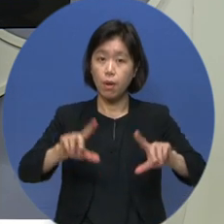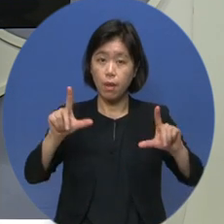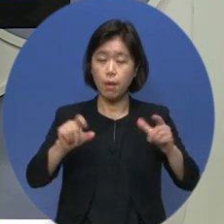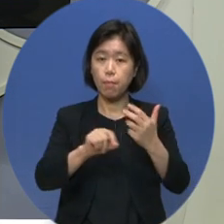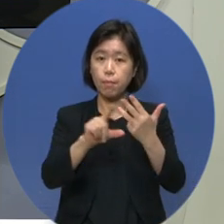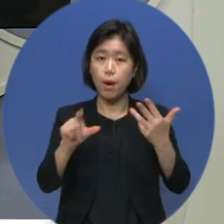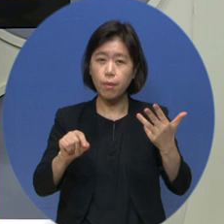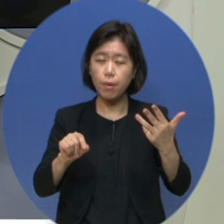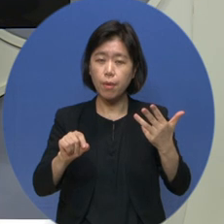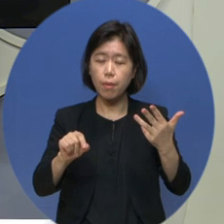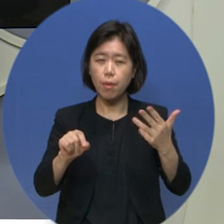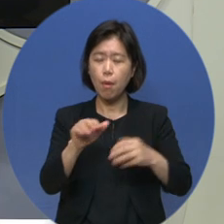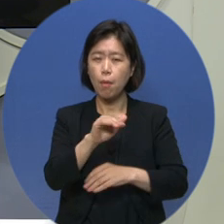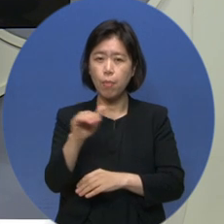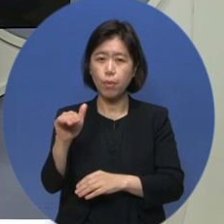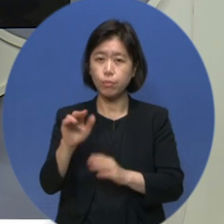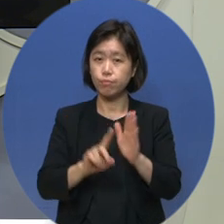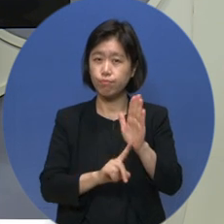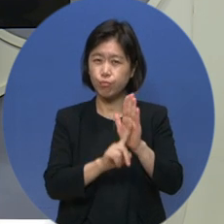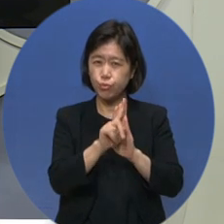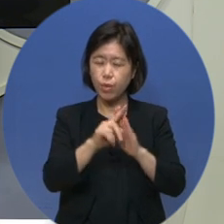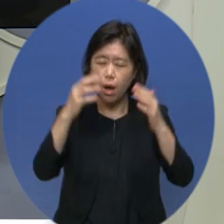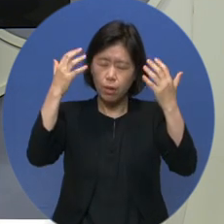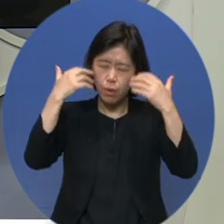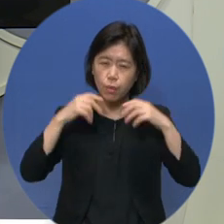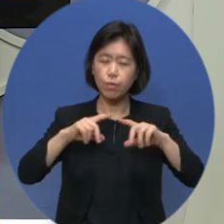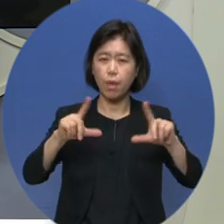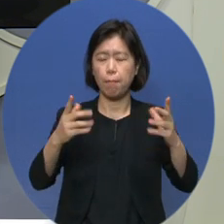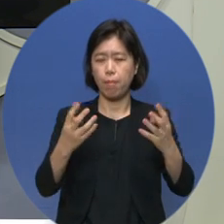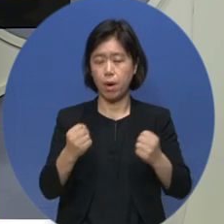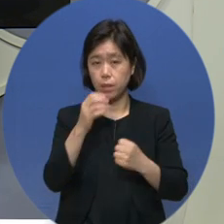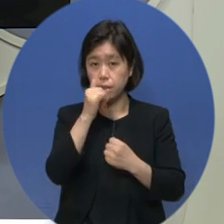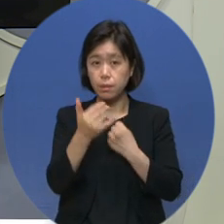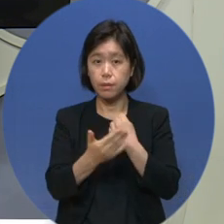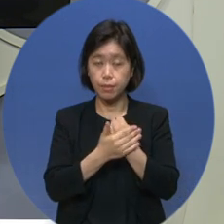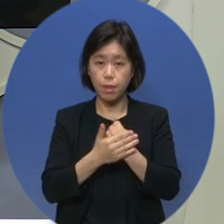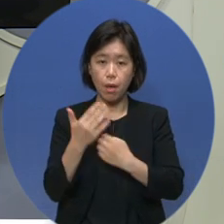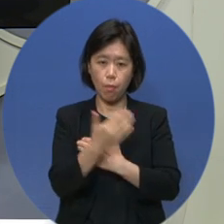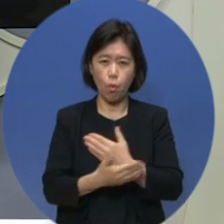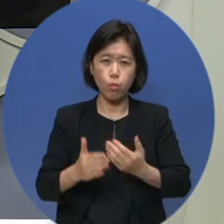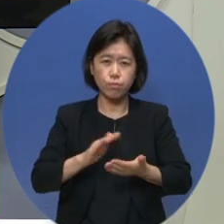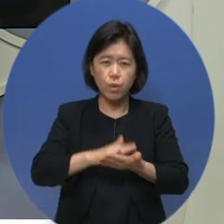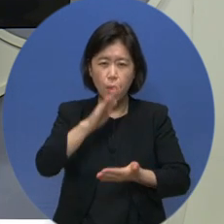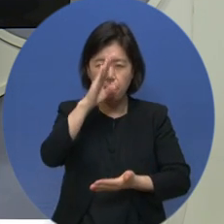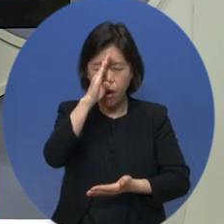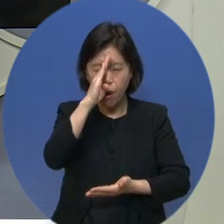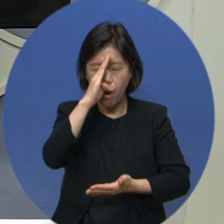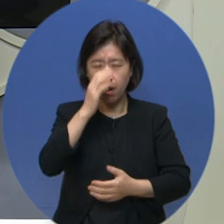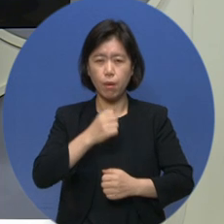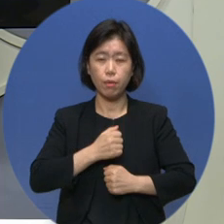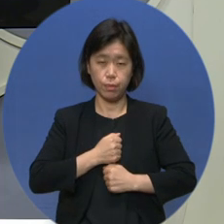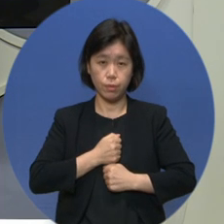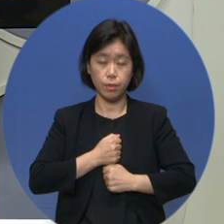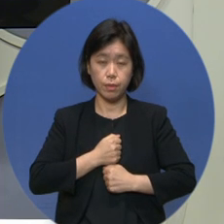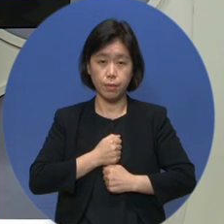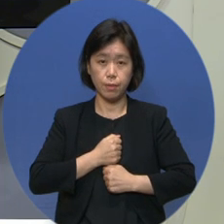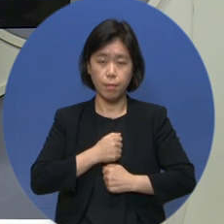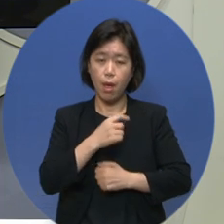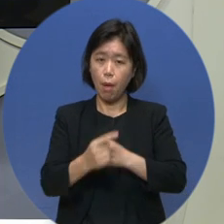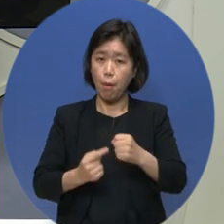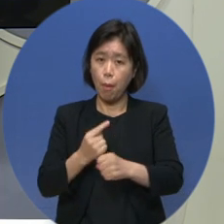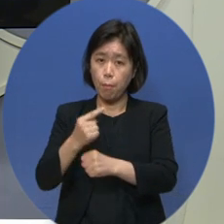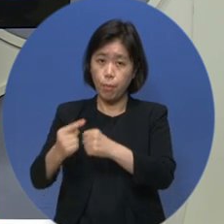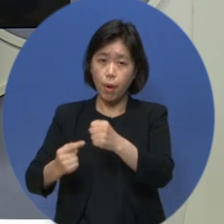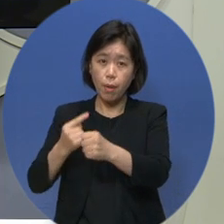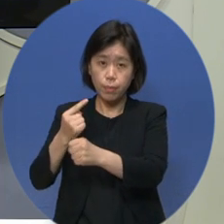평년보다 높고 무더운 날이 많기 때문에 온열 질환 발생해 주의해야 하는데요 매년 8월 폭염 일수는